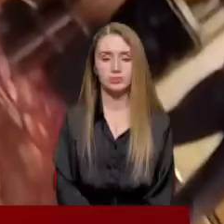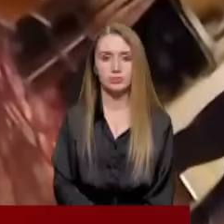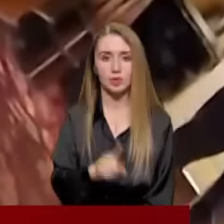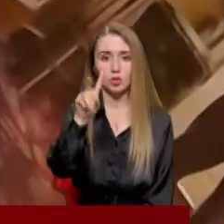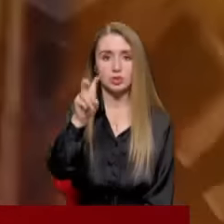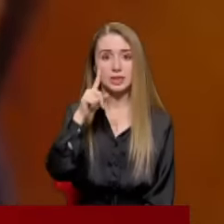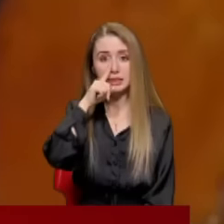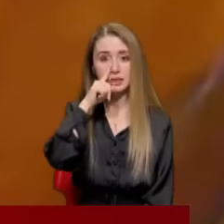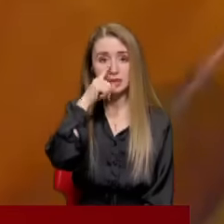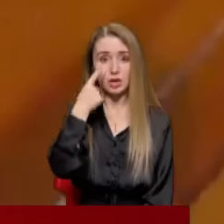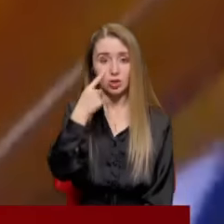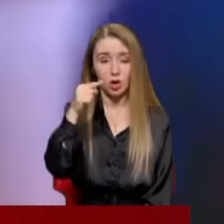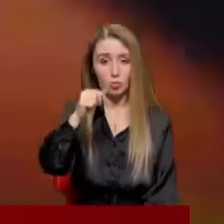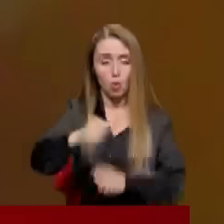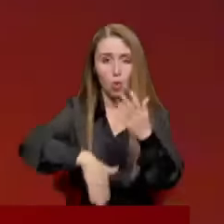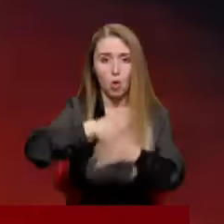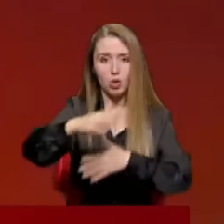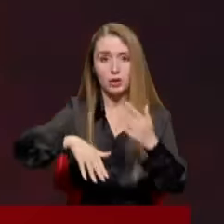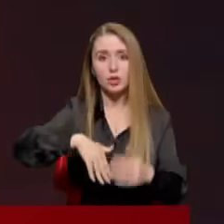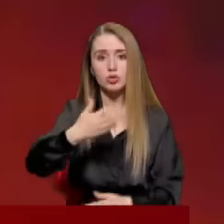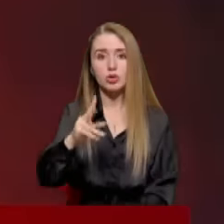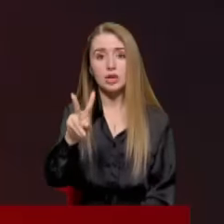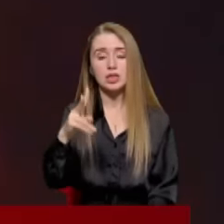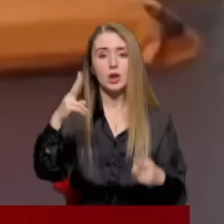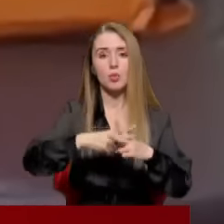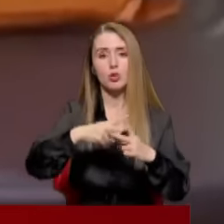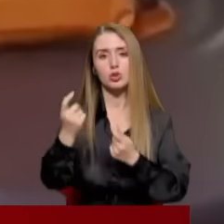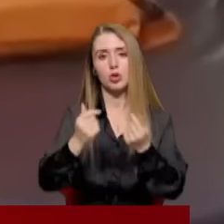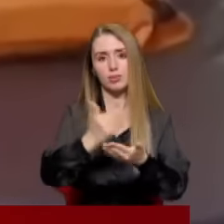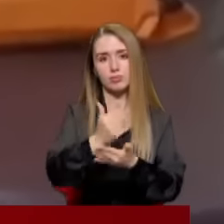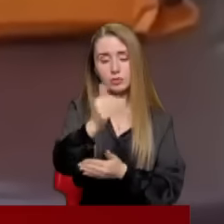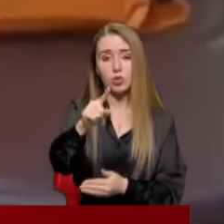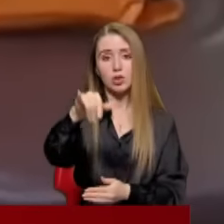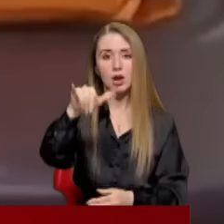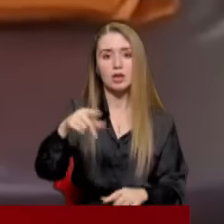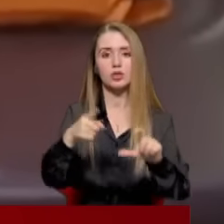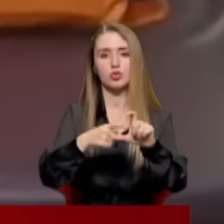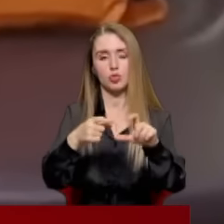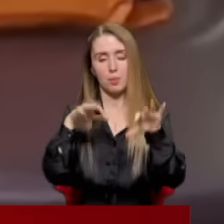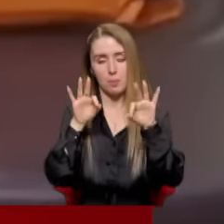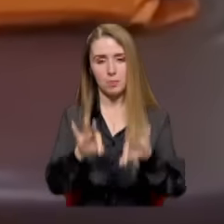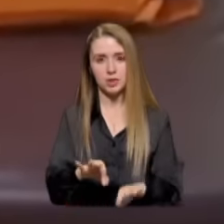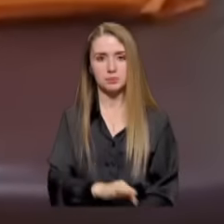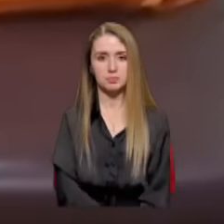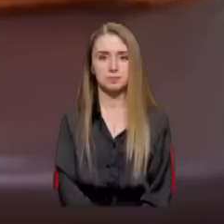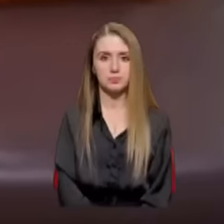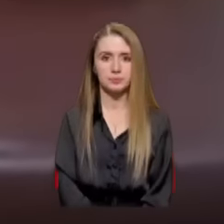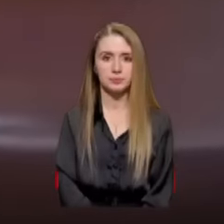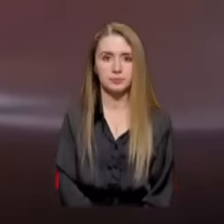(gülüyor) 18 Nisan'da meydana gelen olayın ardından iki polis açığa alındı. Haklarında soruşturma başlatıldı.